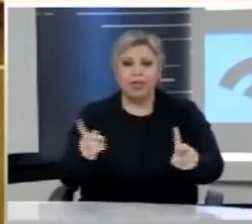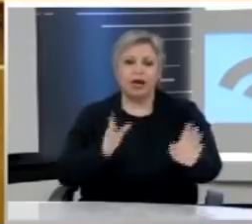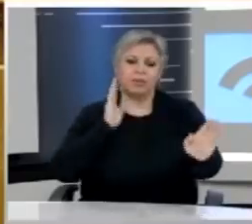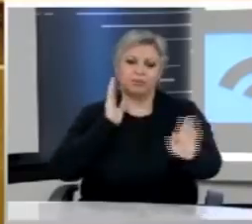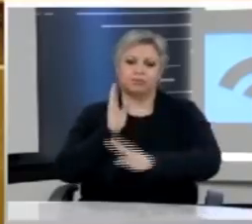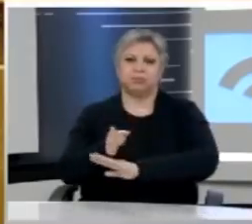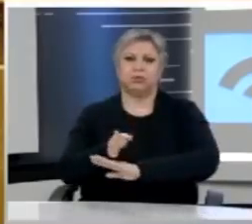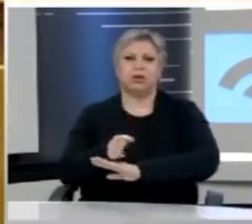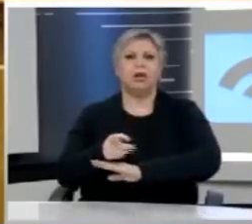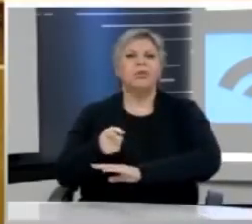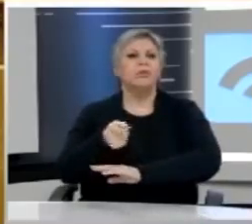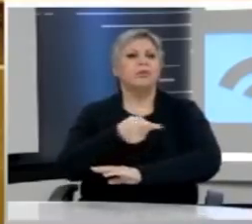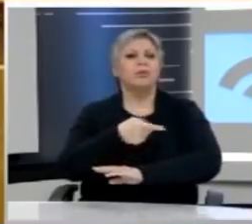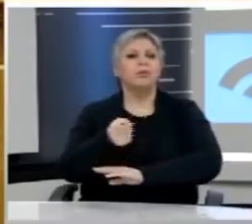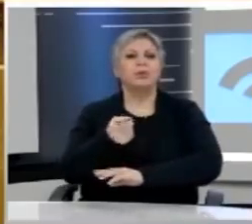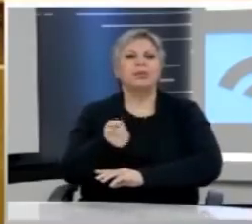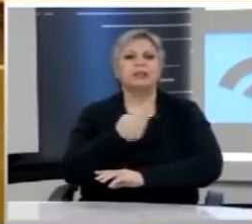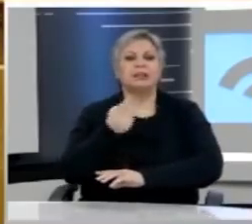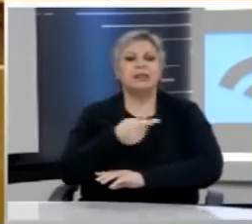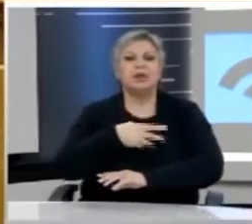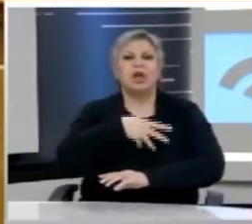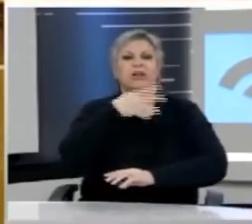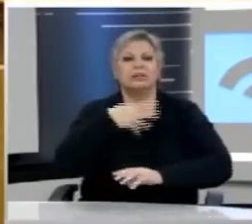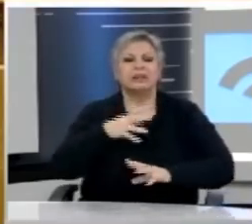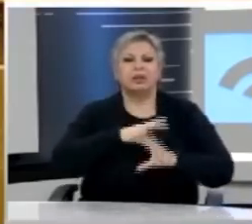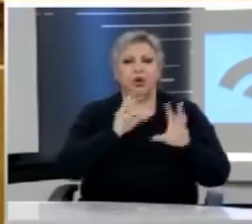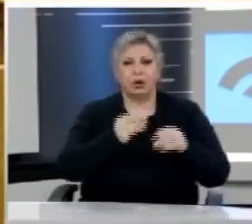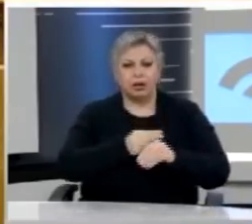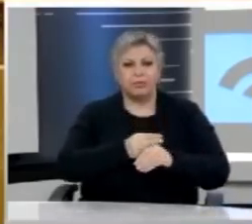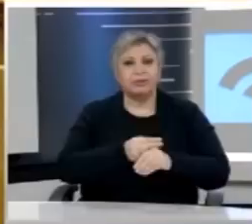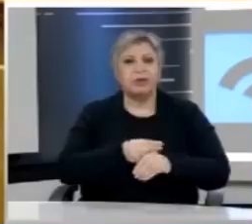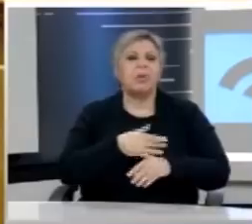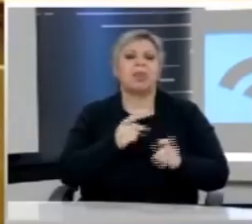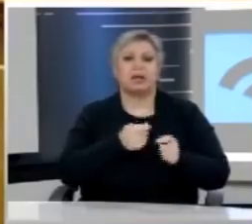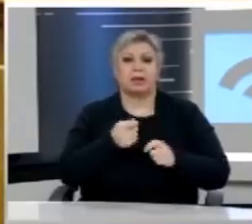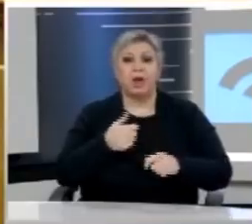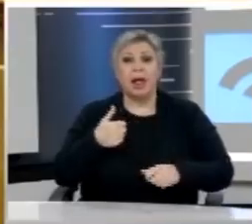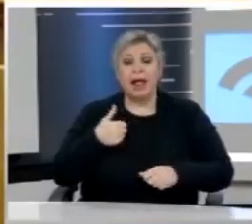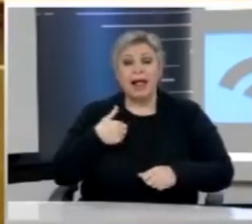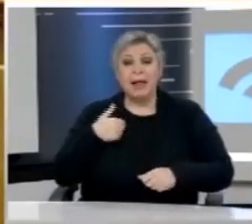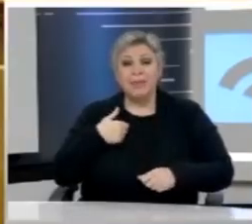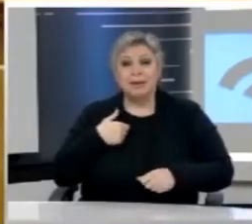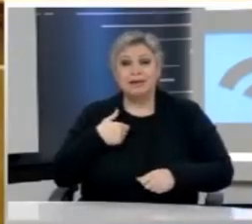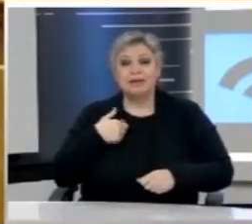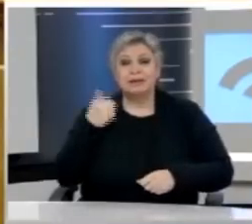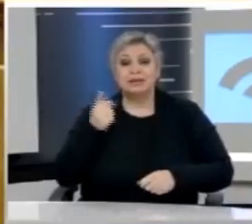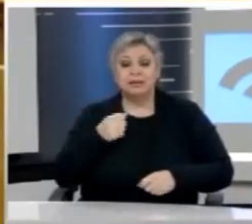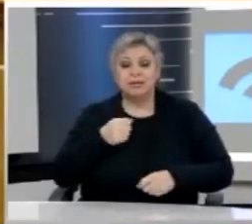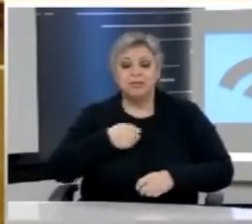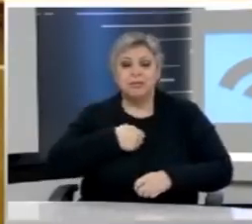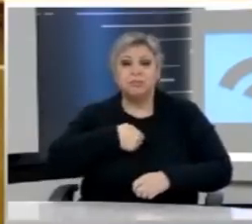ΣΥΡΙΖΑ ούτε τα άλλα αστικά κόμματα. Καταψηφίζουμε την κυβέρνηση που εξαπατά το λαό